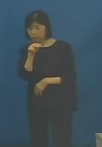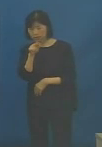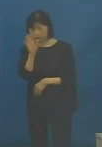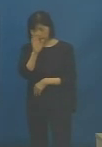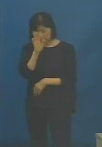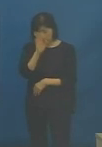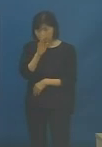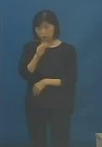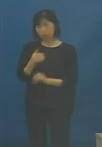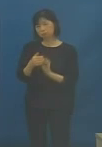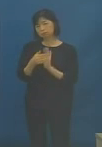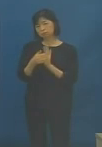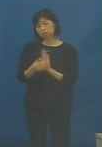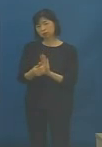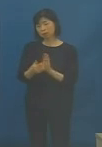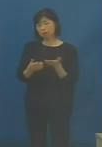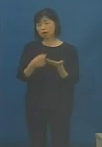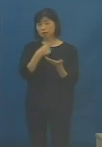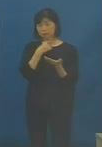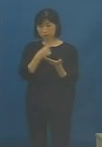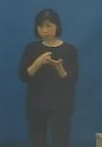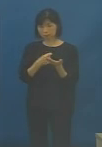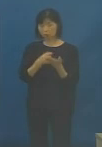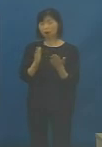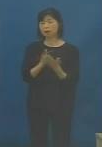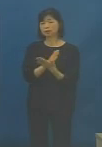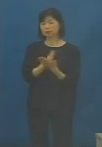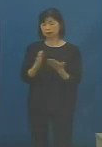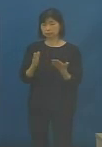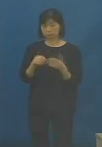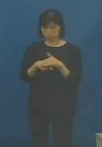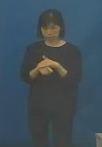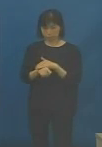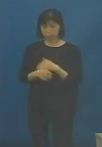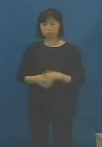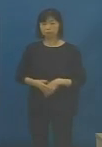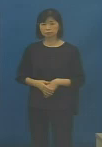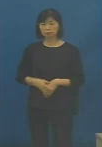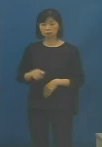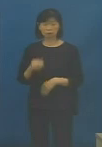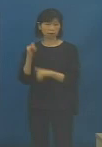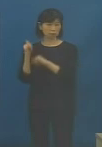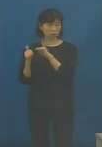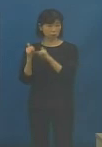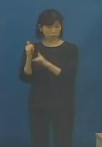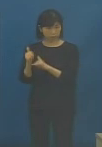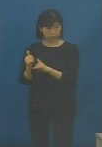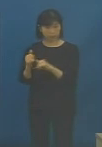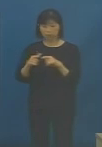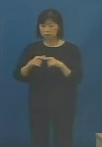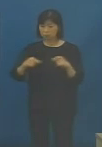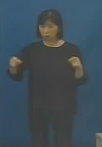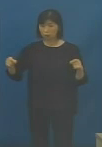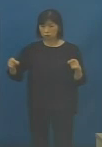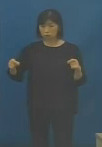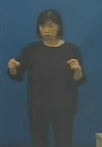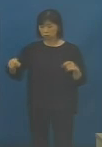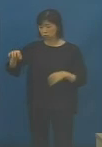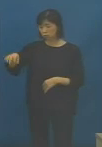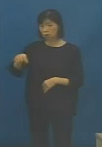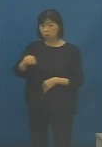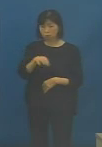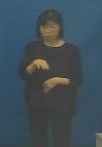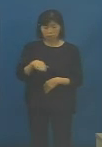い、ここを判断するわけですね。で、こういうような作業を実は伝統的に我が国どこの都道府県でもやってます